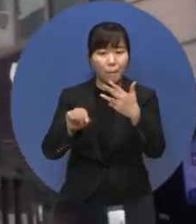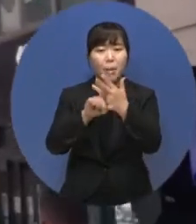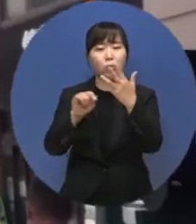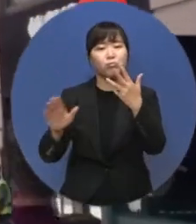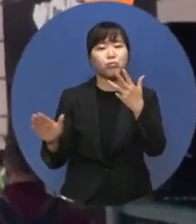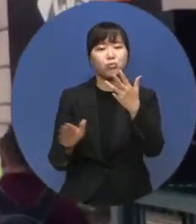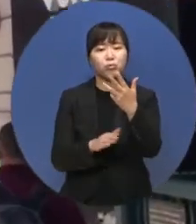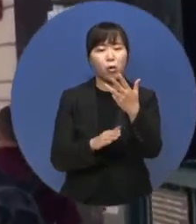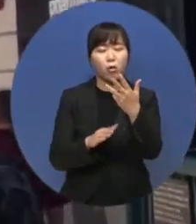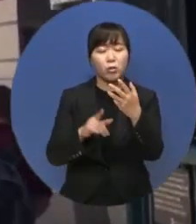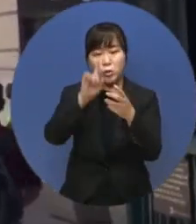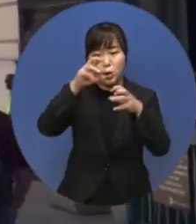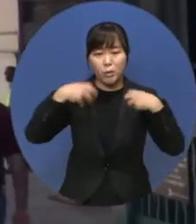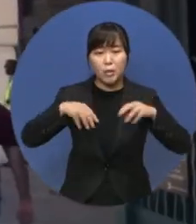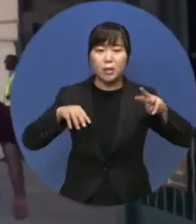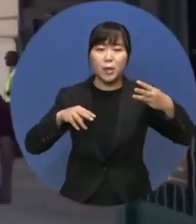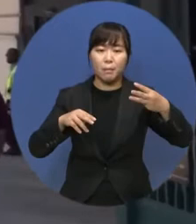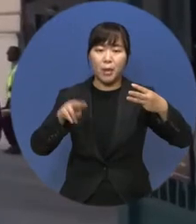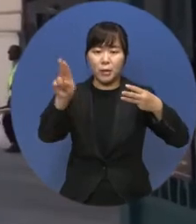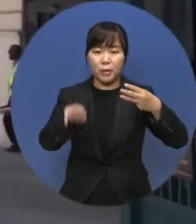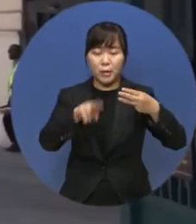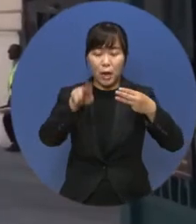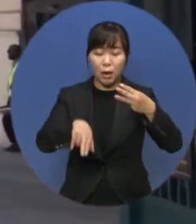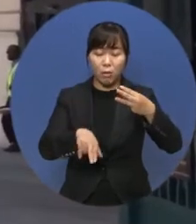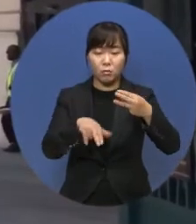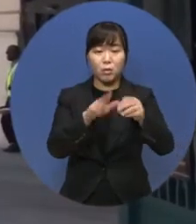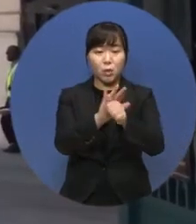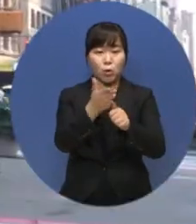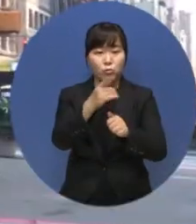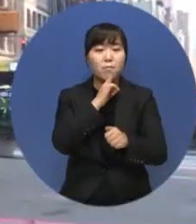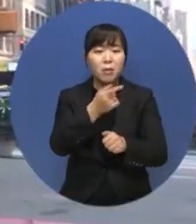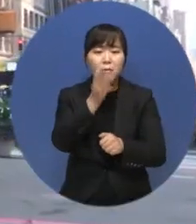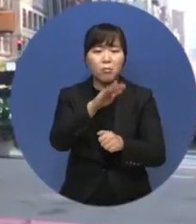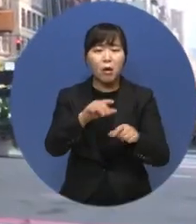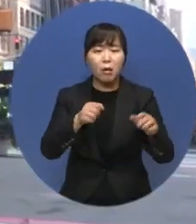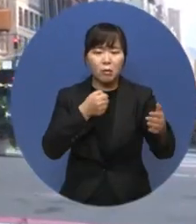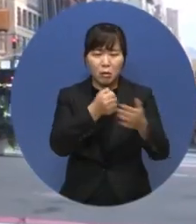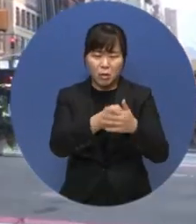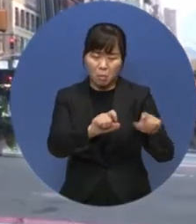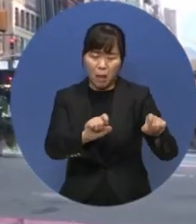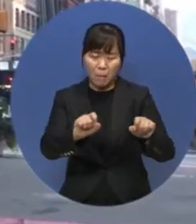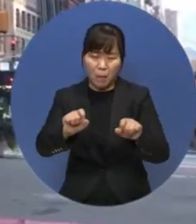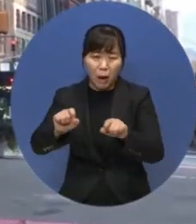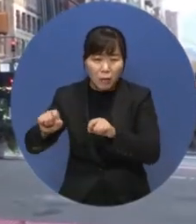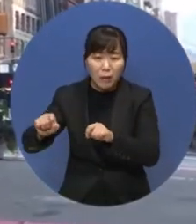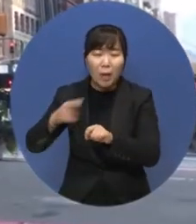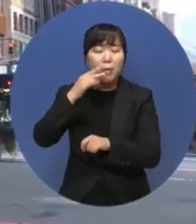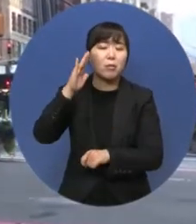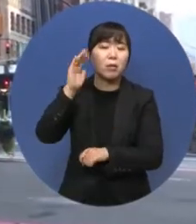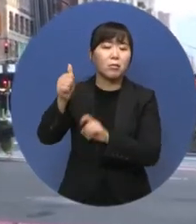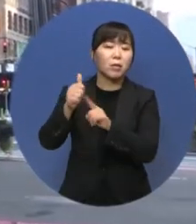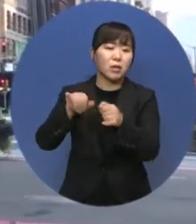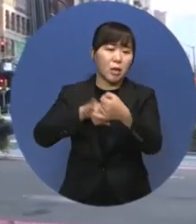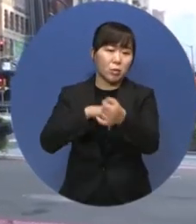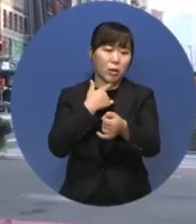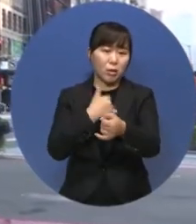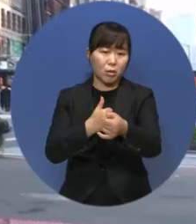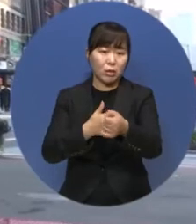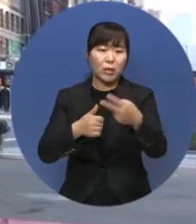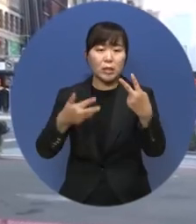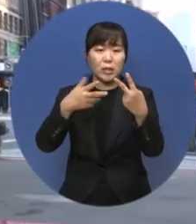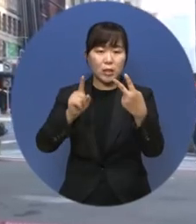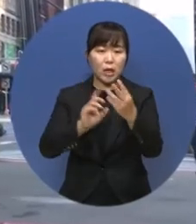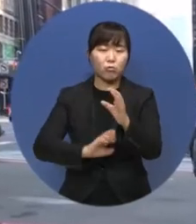8월부터 연방정부는 300달러를 지원하겠다고 했지만 결정을 미루고 있는 상태이며 트럼프 대통령이 약속한 2차